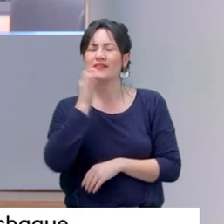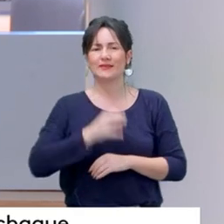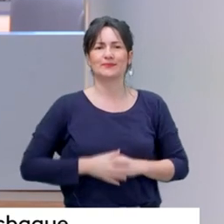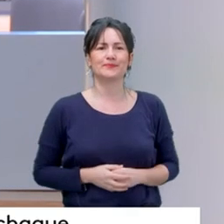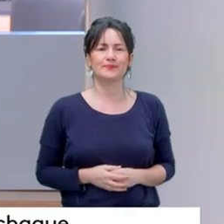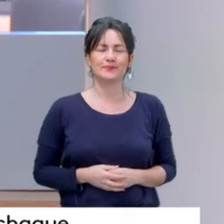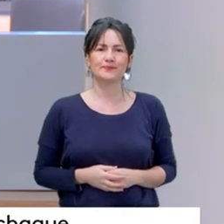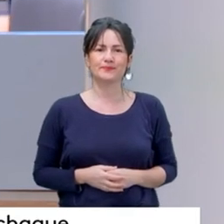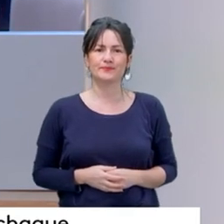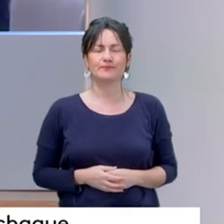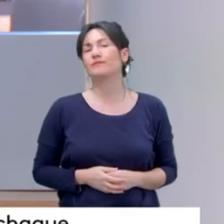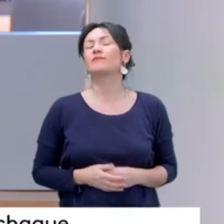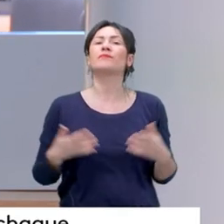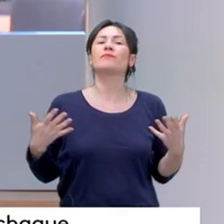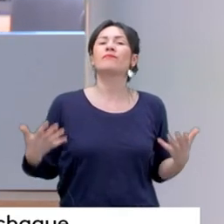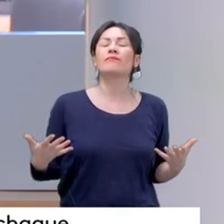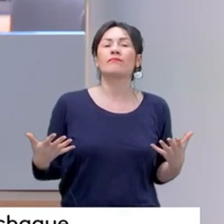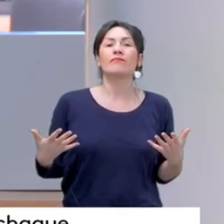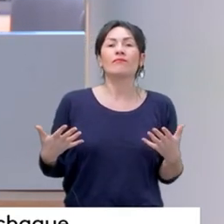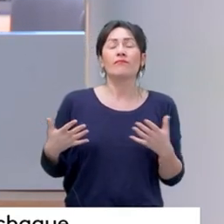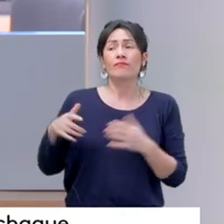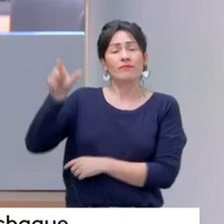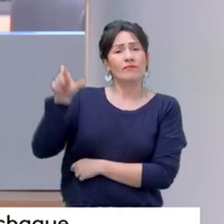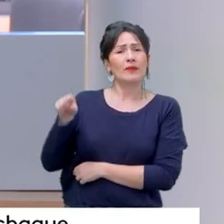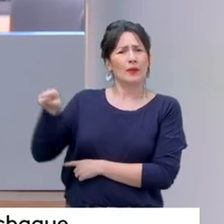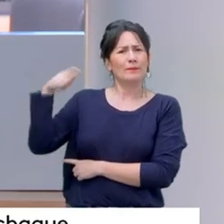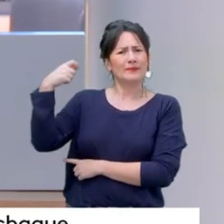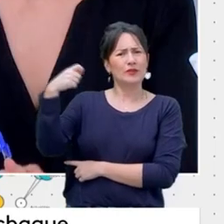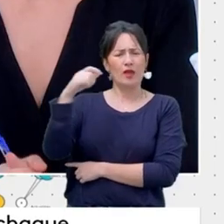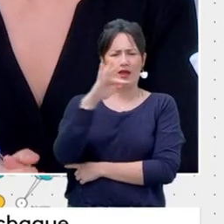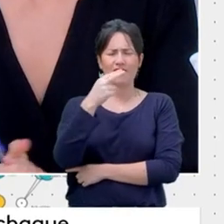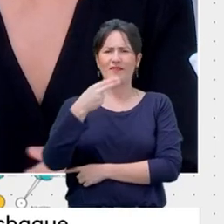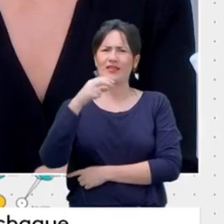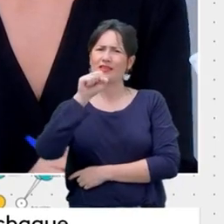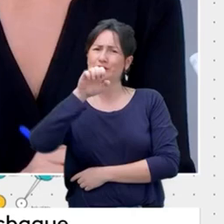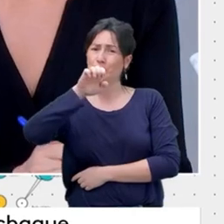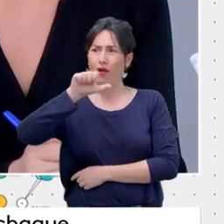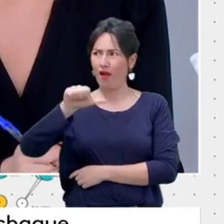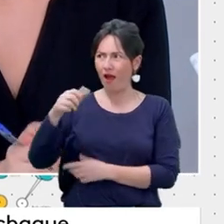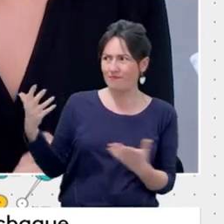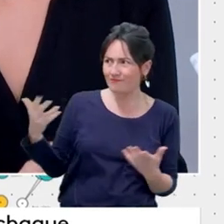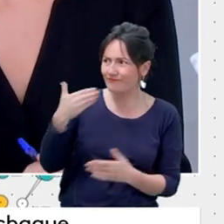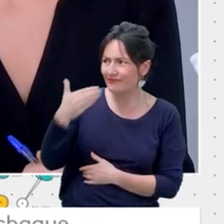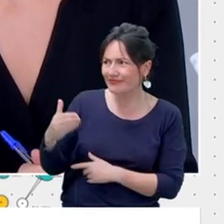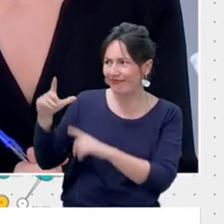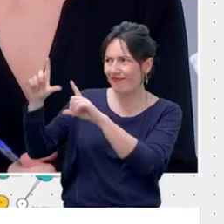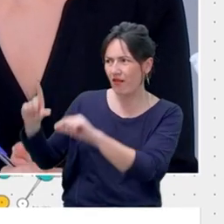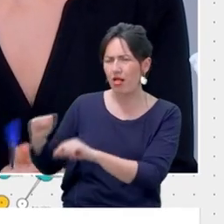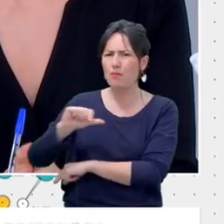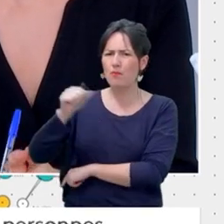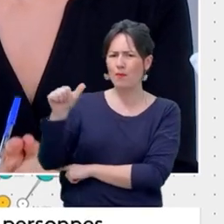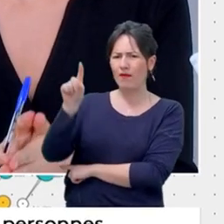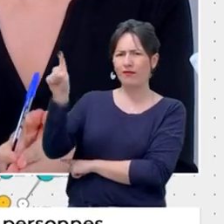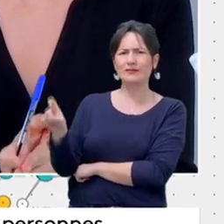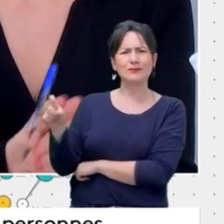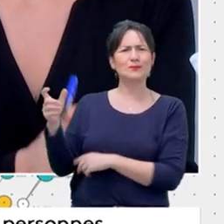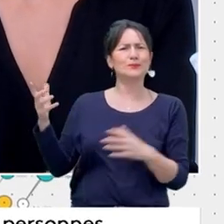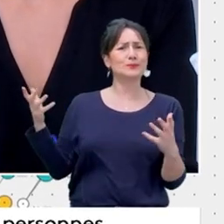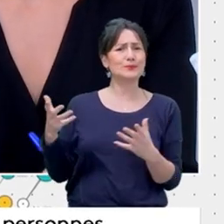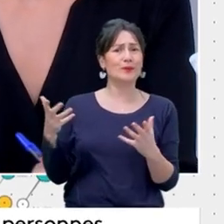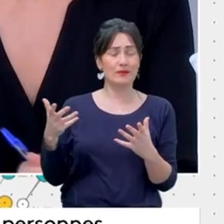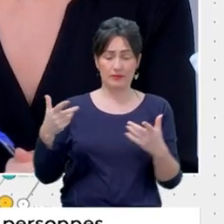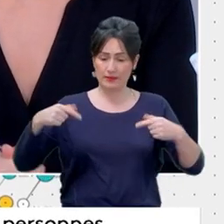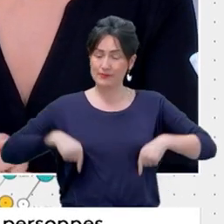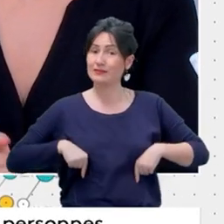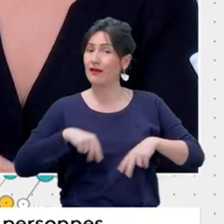Plus loin, nous sommes en direct avec Christiane Lambert, présidente de la FNSEA. Bonjour, merci d'être avec nous. D'abord, une première question. On a entendu le